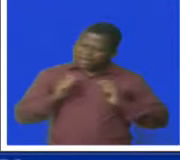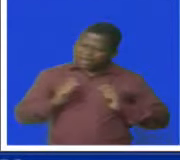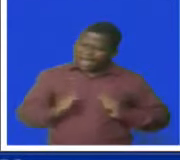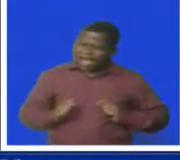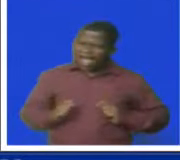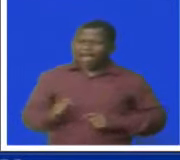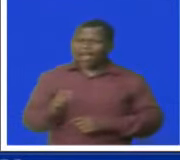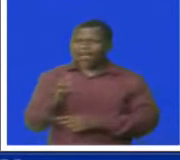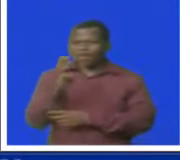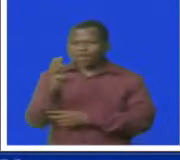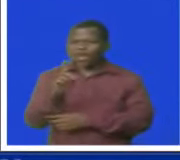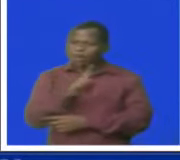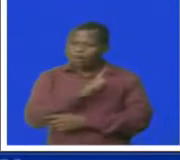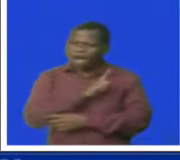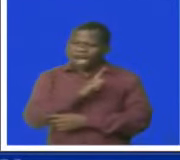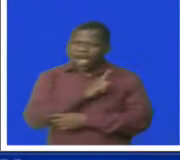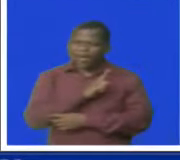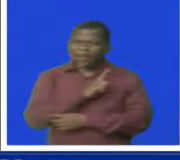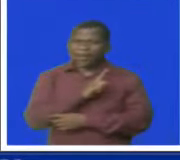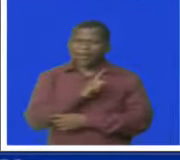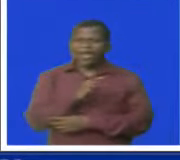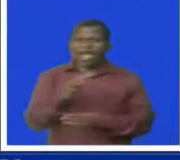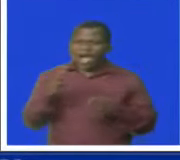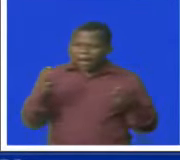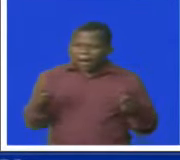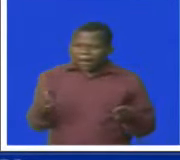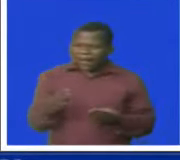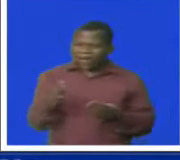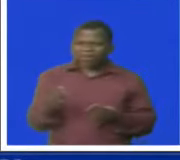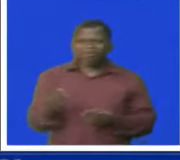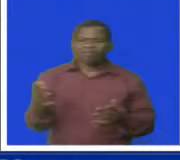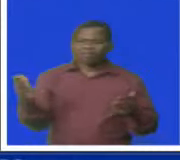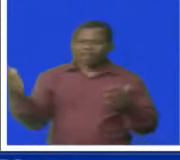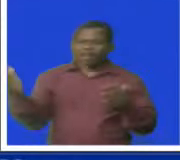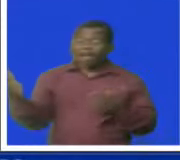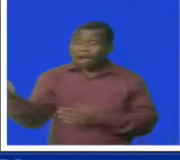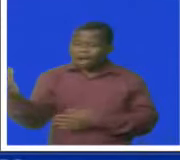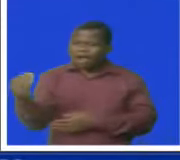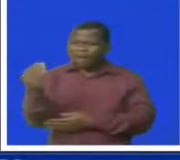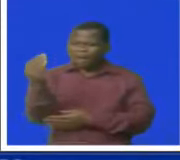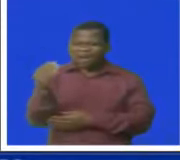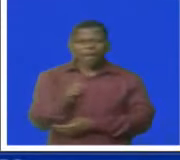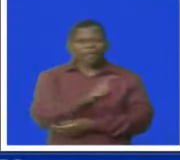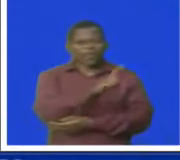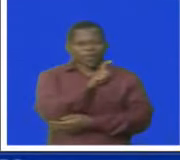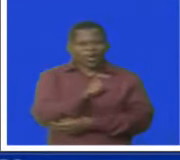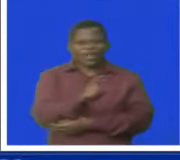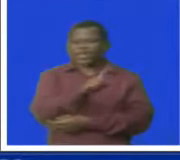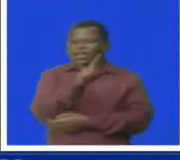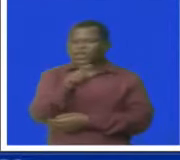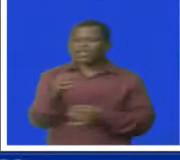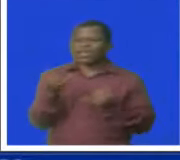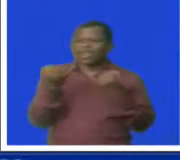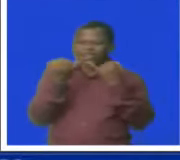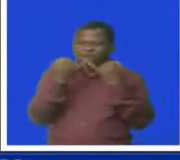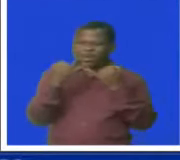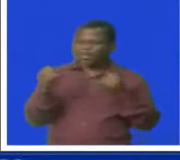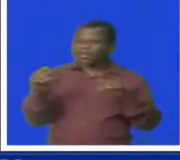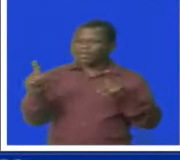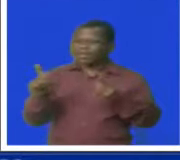nalona wafika wabuta into yini. Ngicabanga ukuthi kutawusisita ngaleso sigaba sekuthi kulethe leyo ndlela